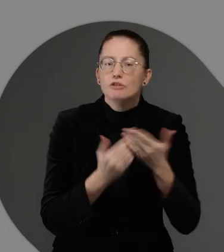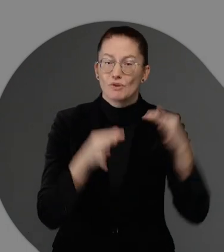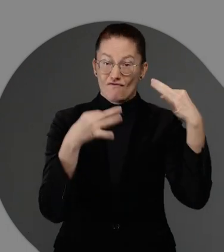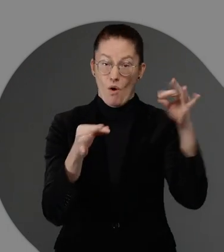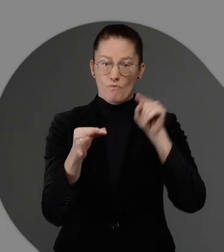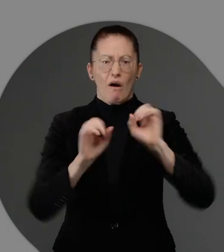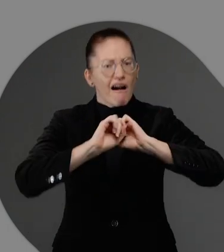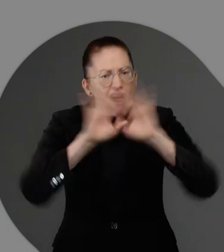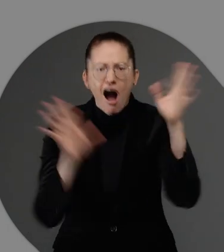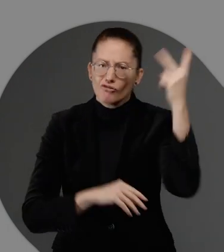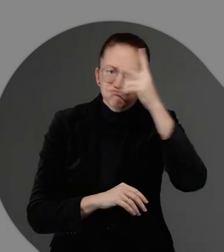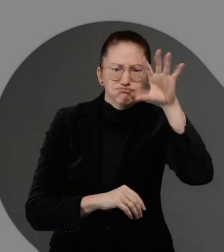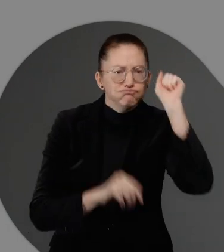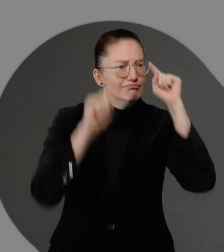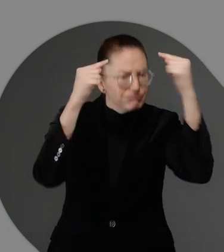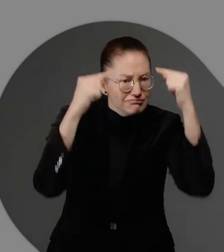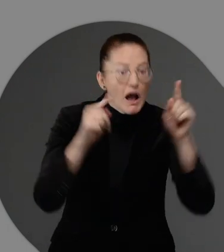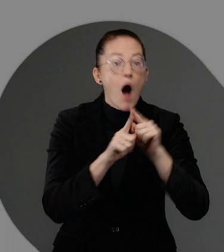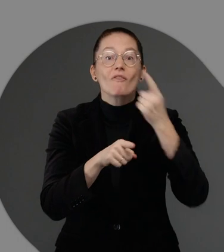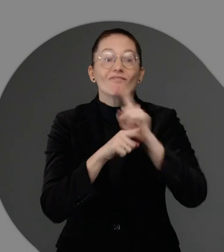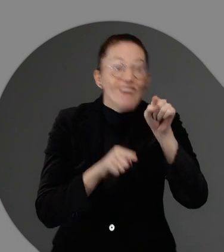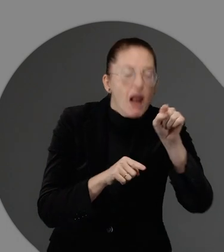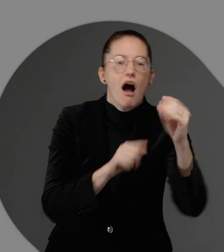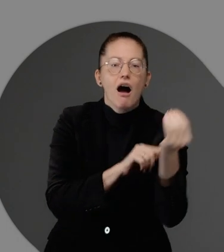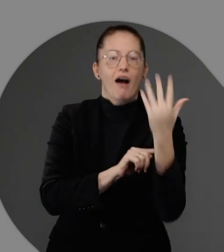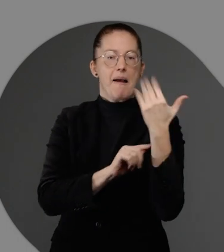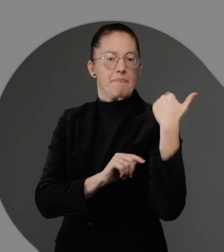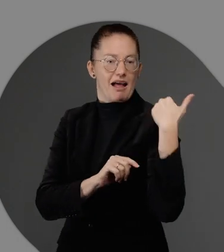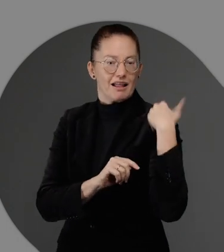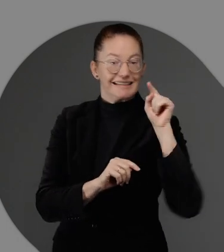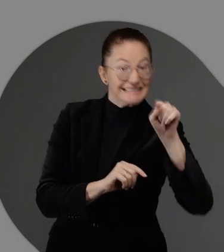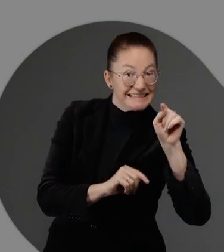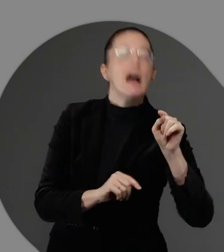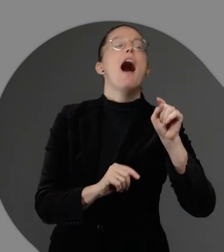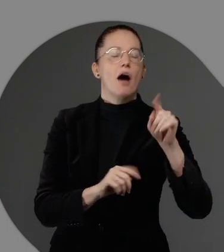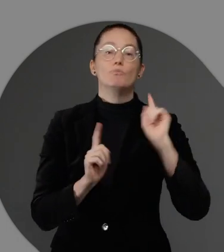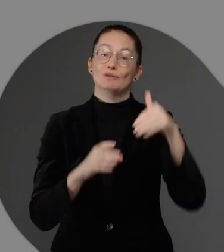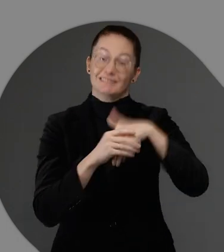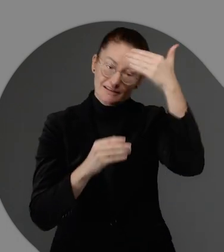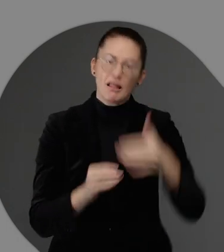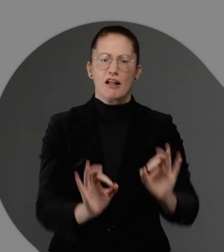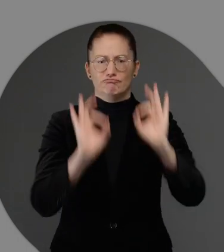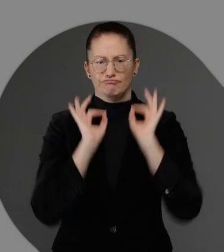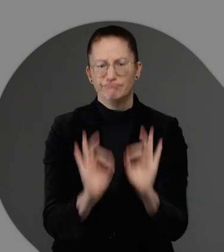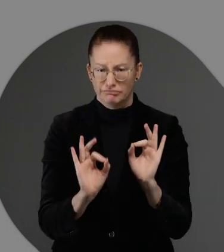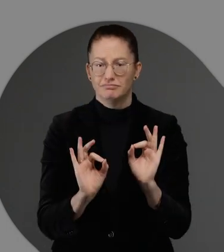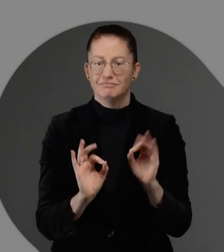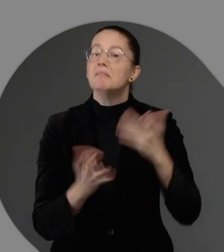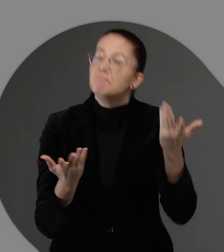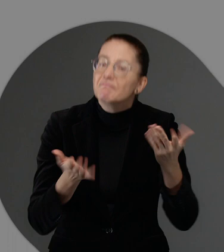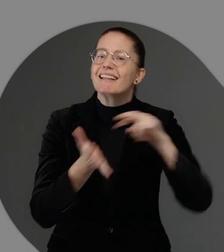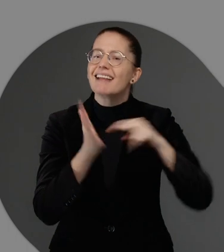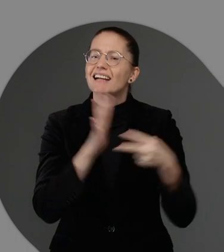Formulare sind verständlich beschriftet und Fehlermeldungen sind klar formuliert und Inhalte sind robust. Es werden technische Standards